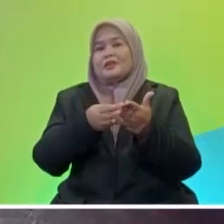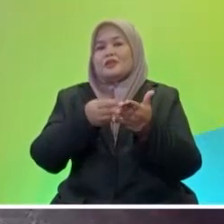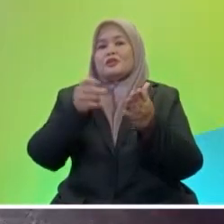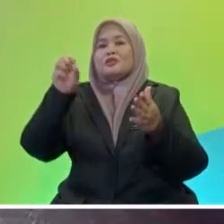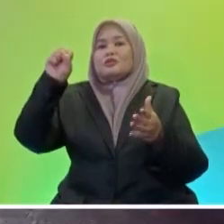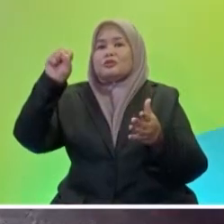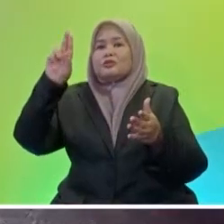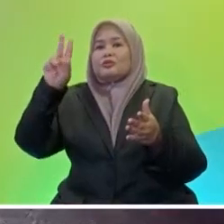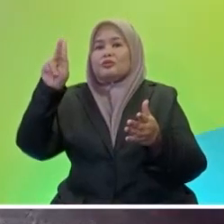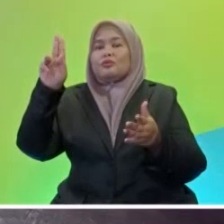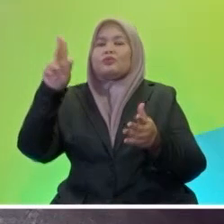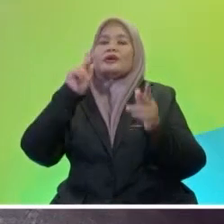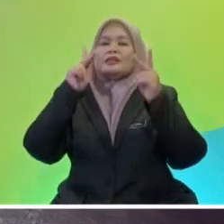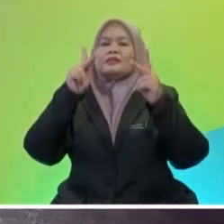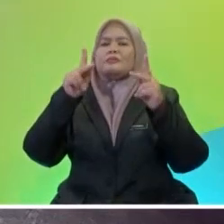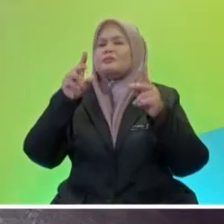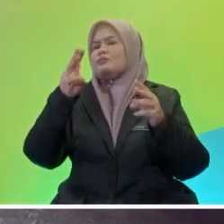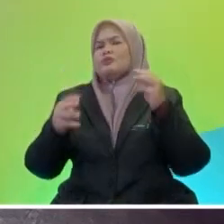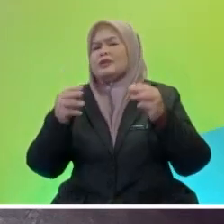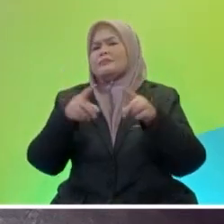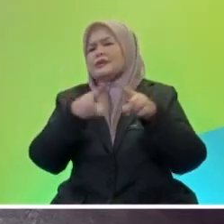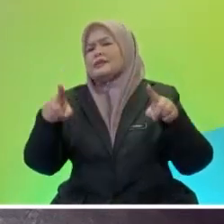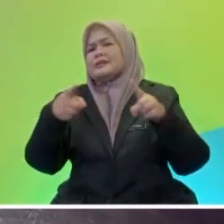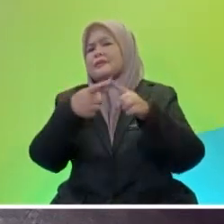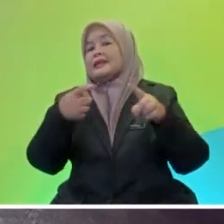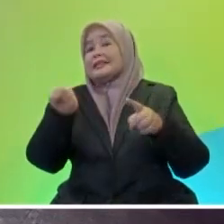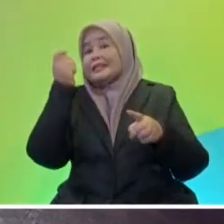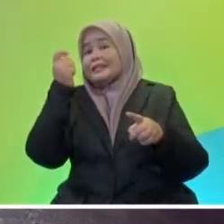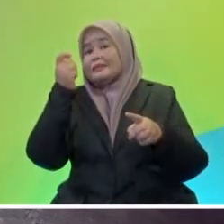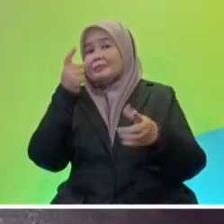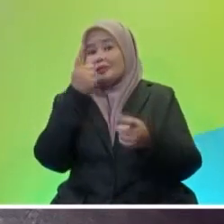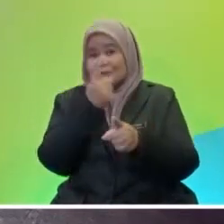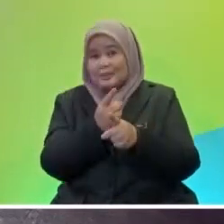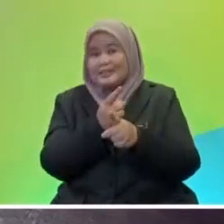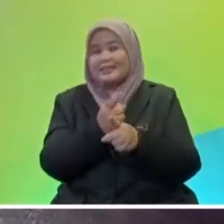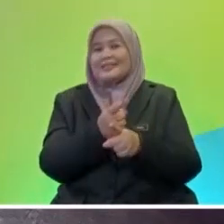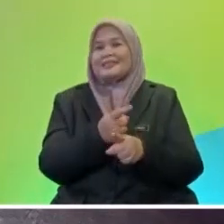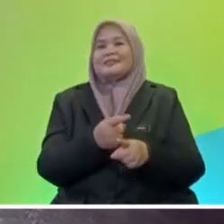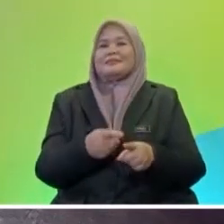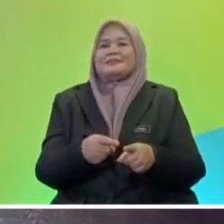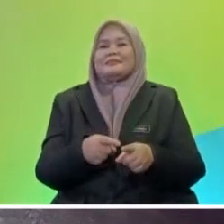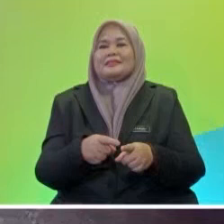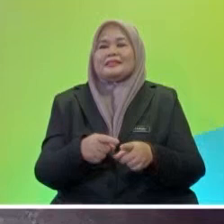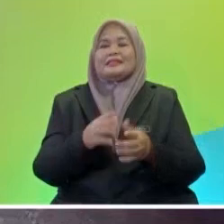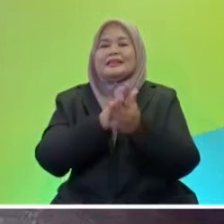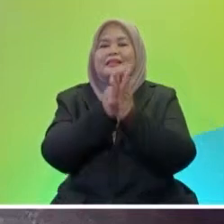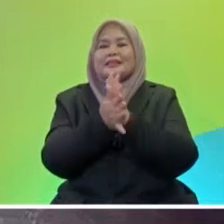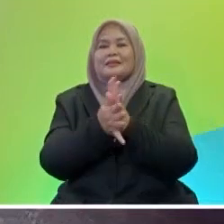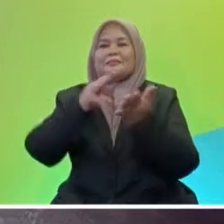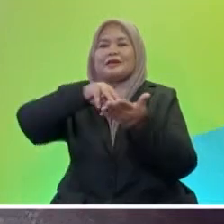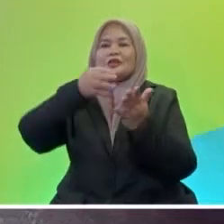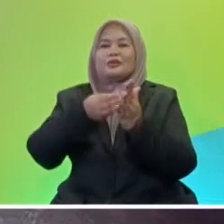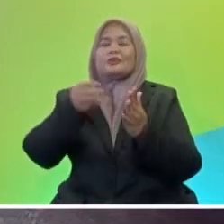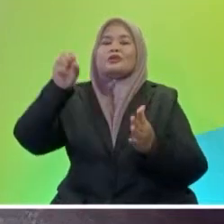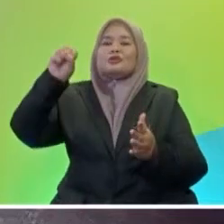Mungkin dia Dan mungkin sebaliknya betul sekali Oke jadi maksud